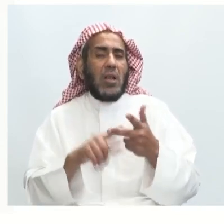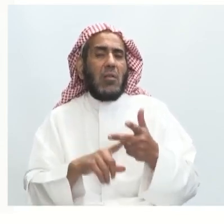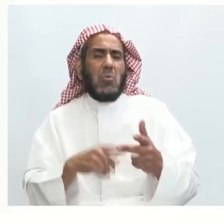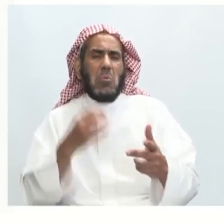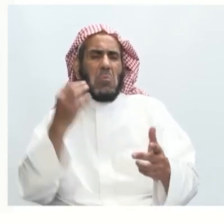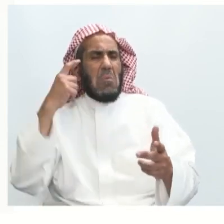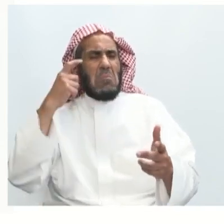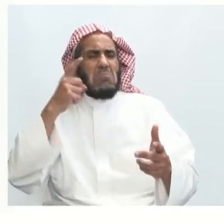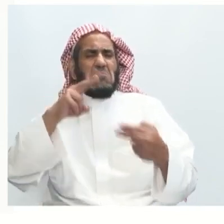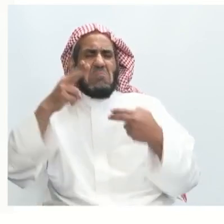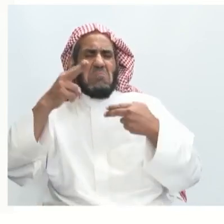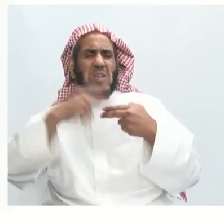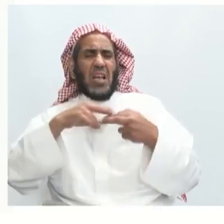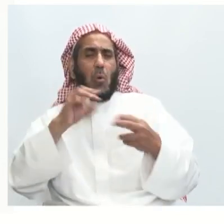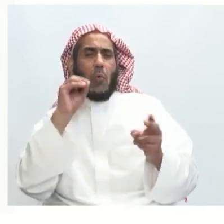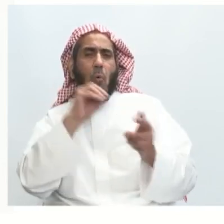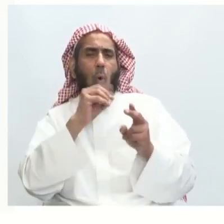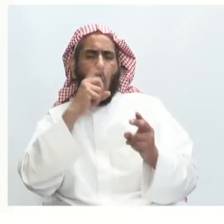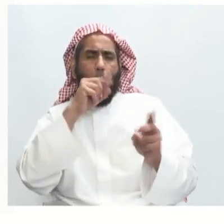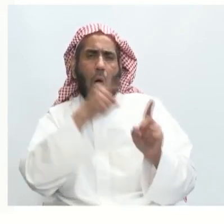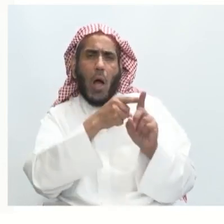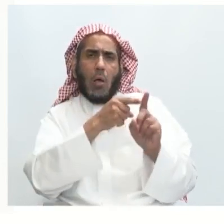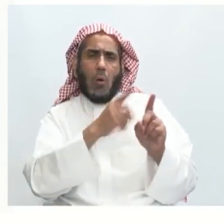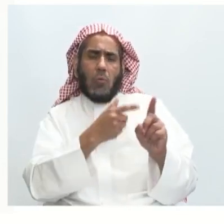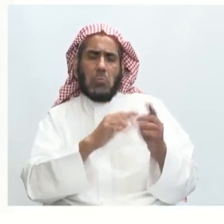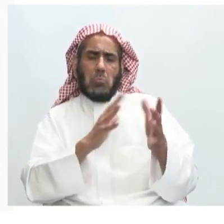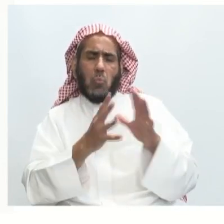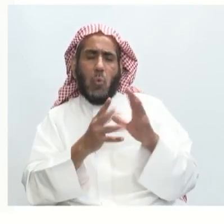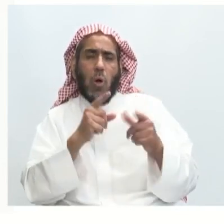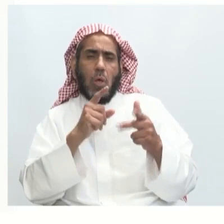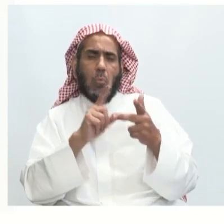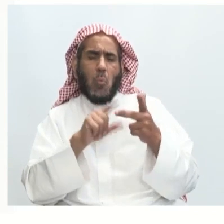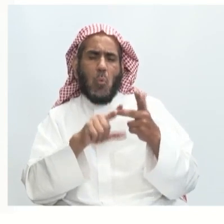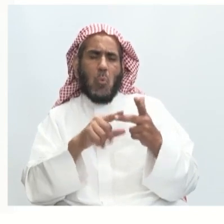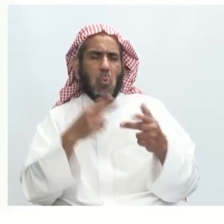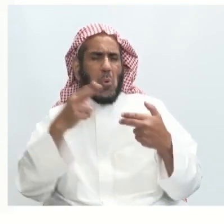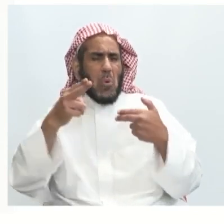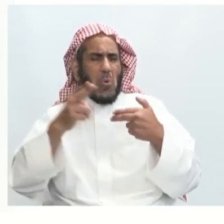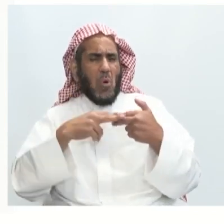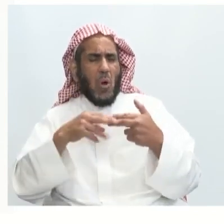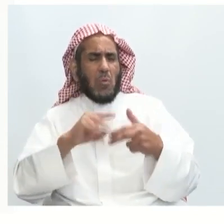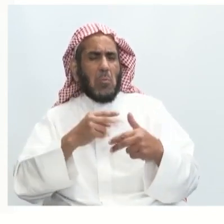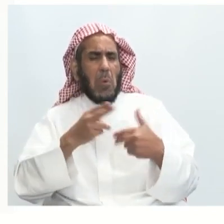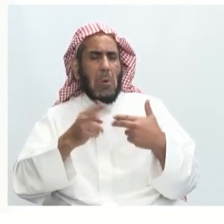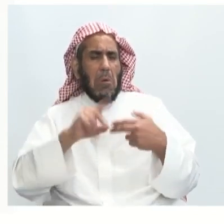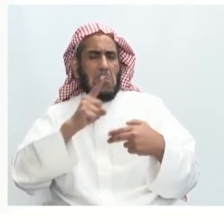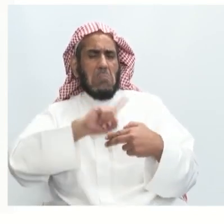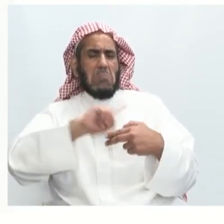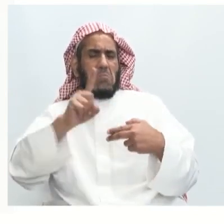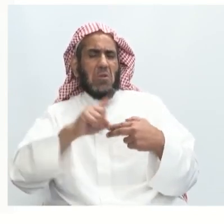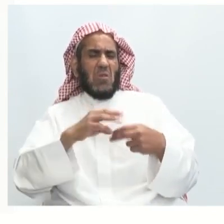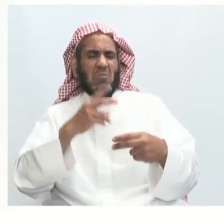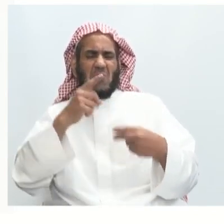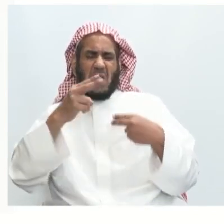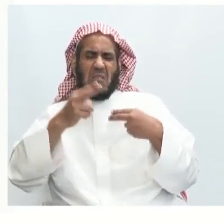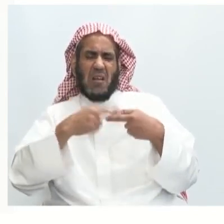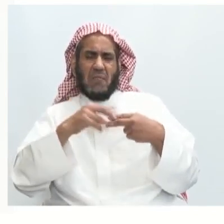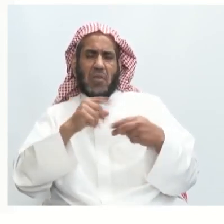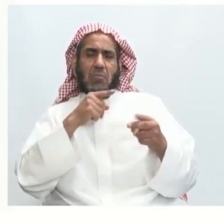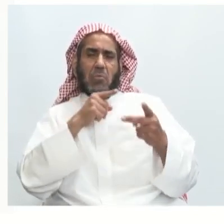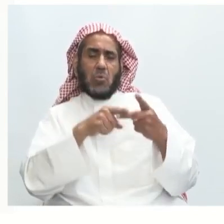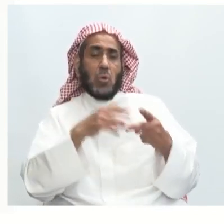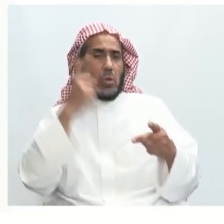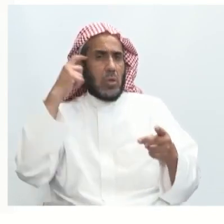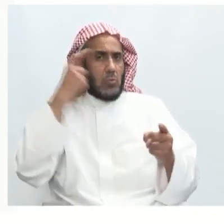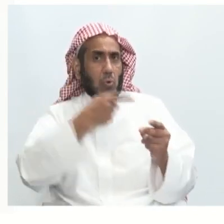انكاري يلقى الكلام فيه وهذا للمتردد هذا للمنكر عفوا انكاري المنكر او الرافض لهذا القول